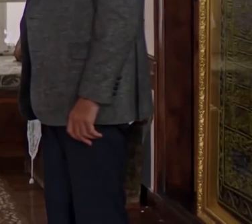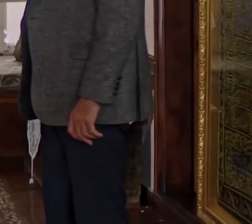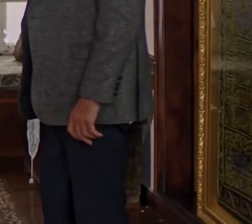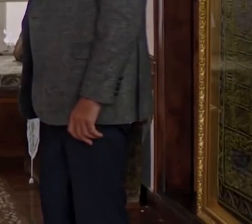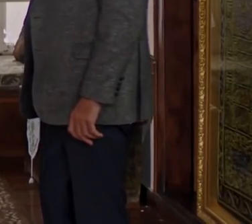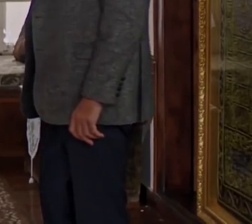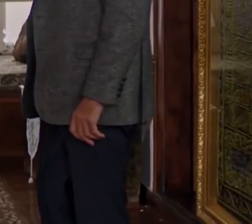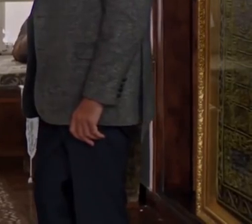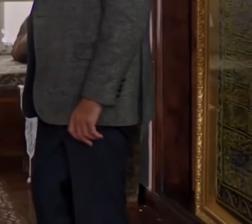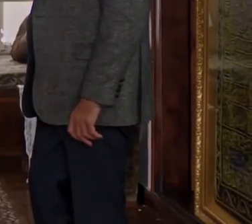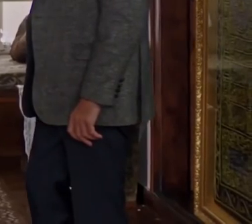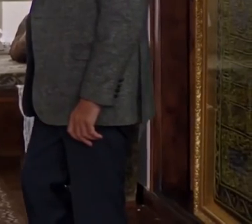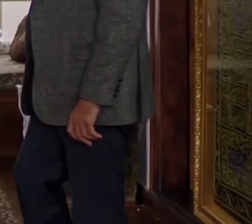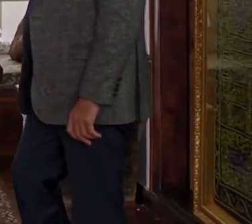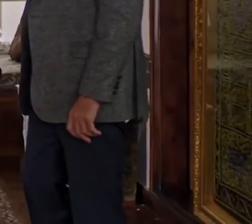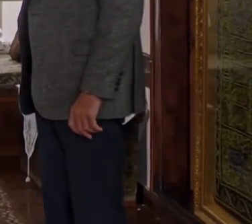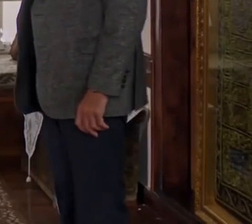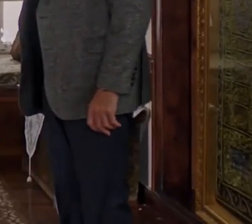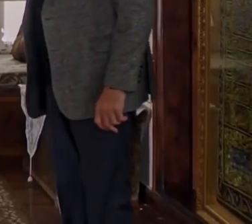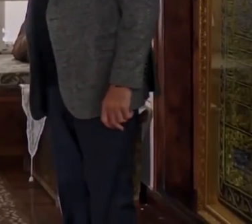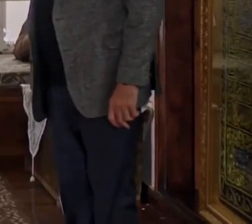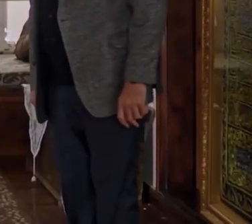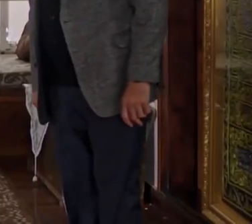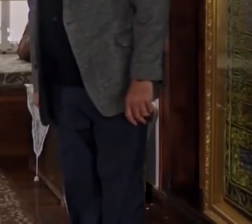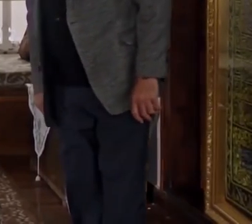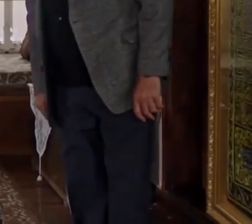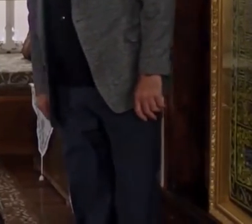İbrahim Ejder'e kötü kötü bakarak dönüp hızlı adımlarla gitti.